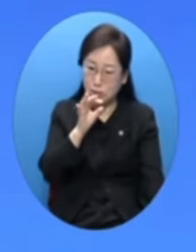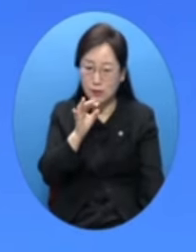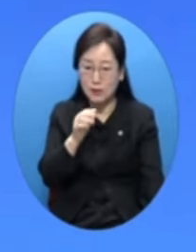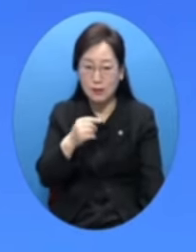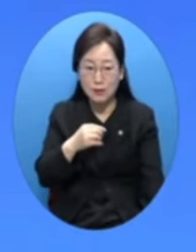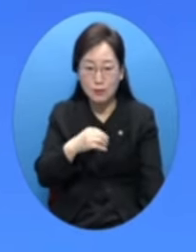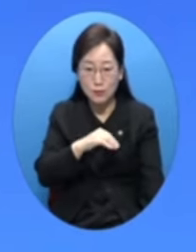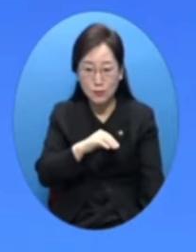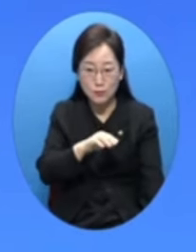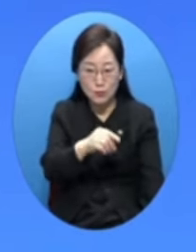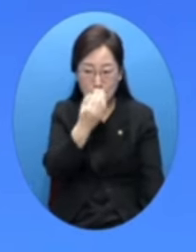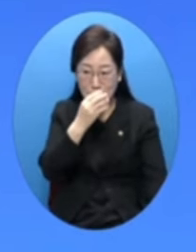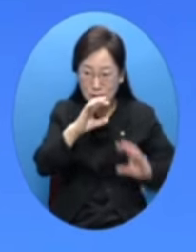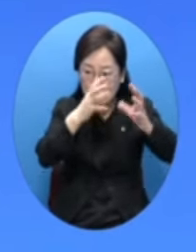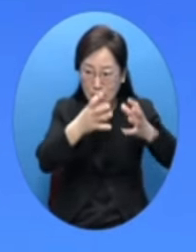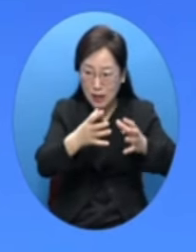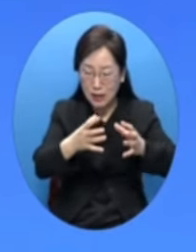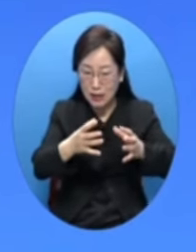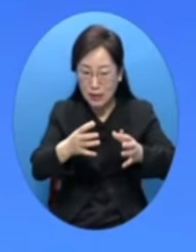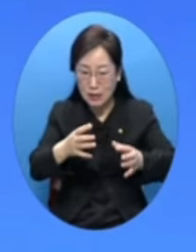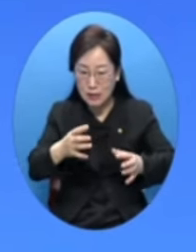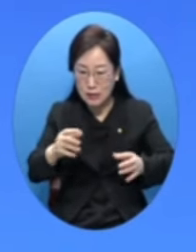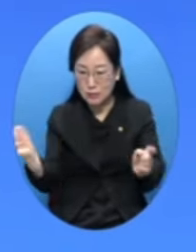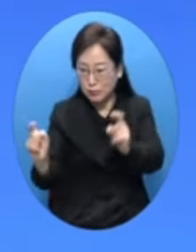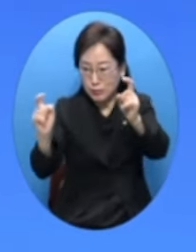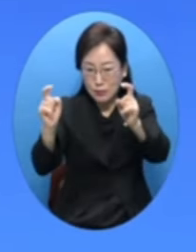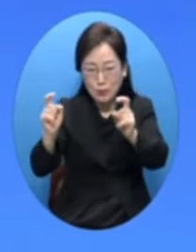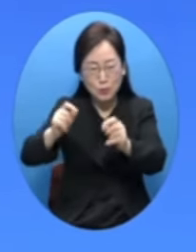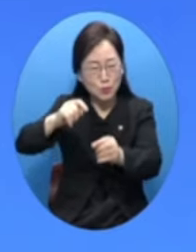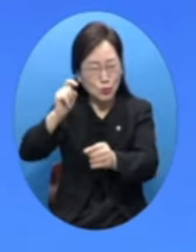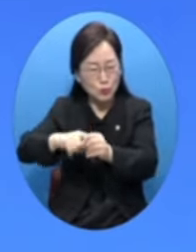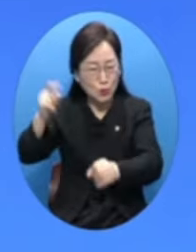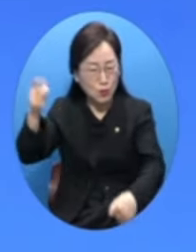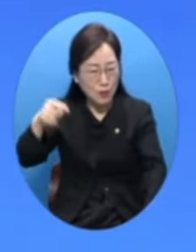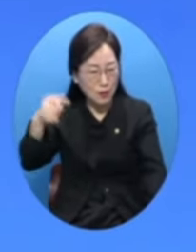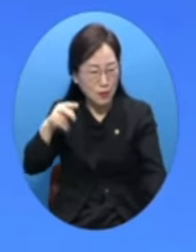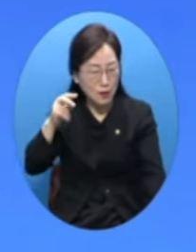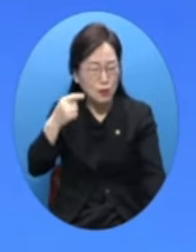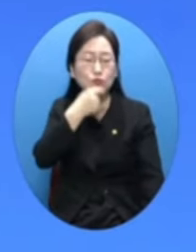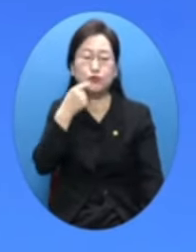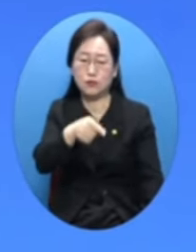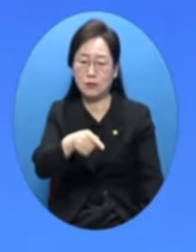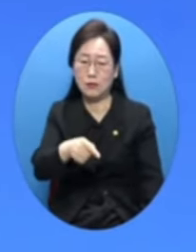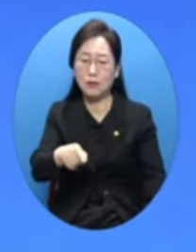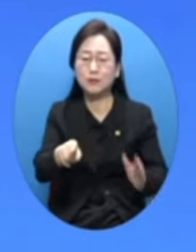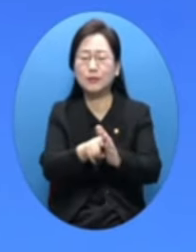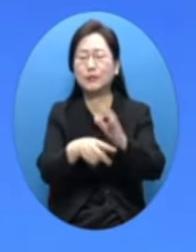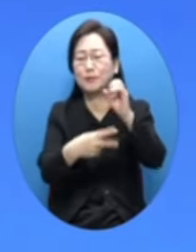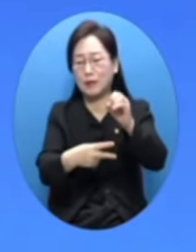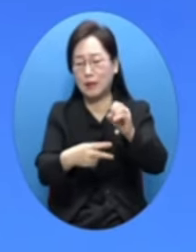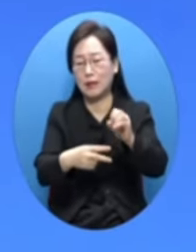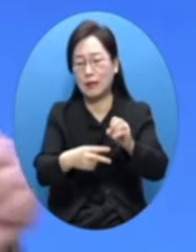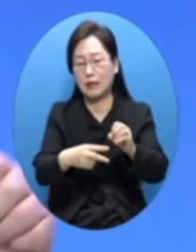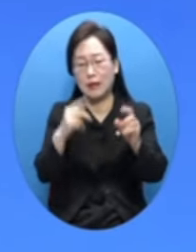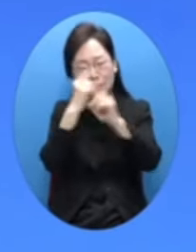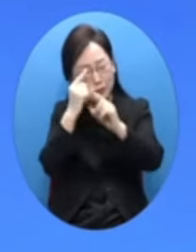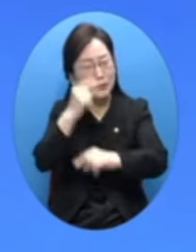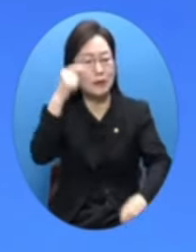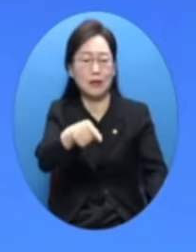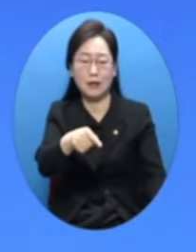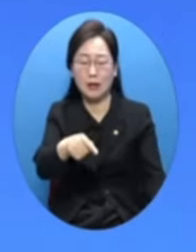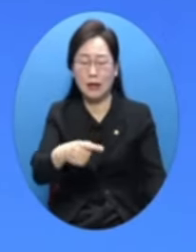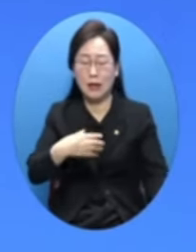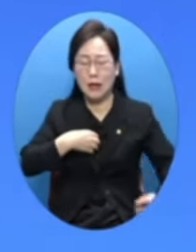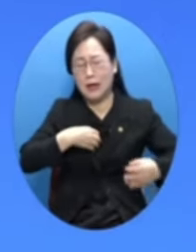우리를 괜히 시비 걸어 싸우려 왔구나. 믿음이 없었습니다. 부정적이었습니다. 그래서 자기 옷을 찢으면서